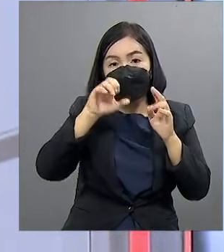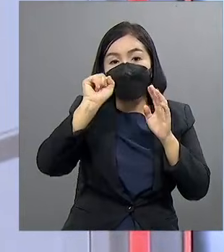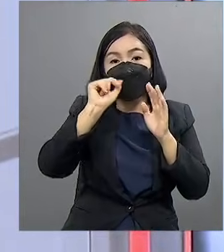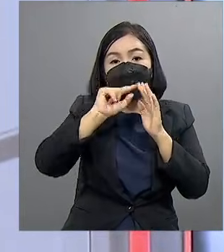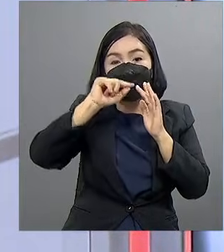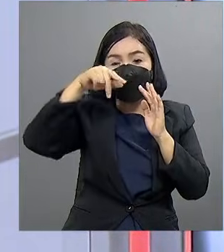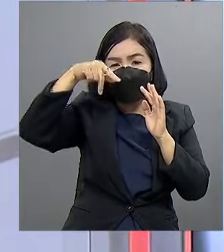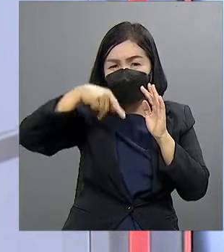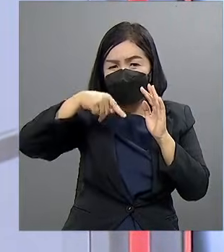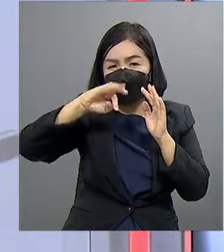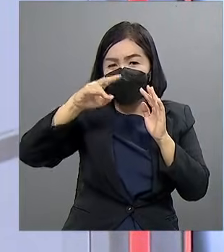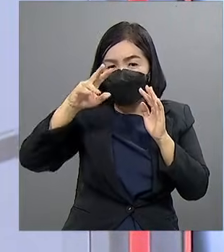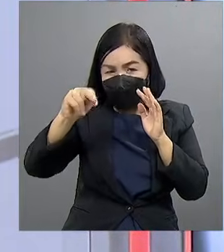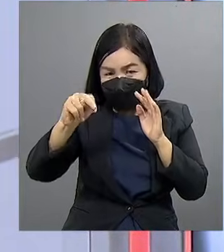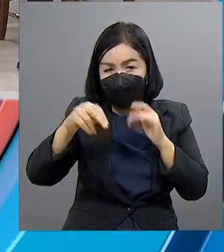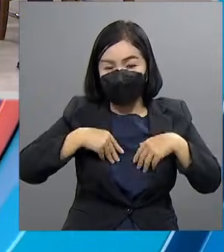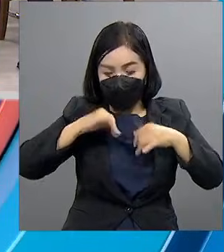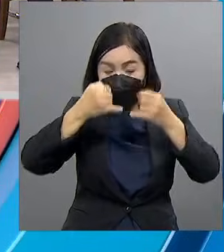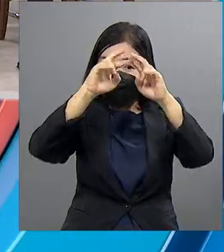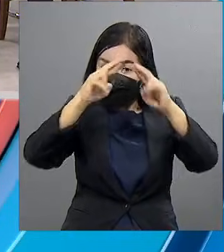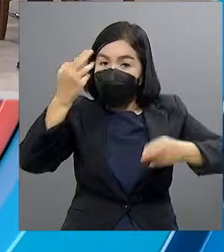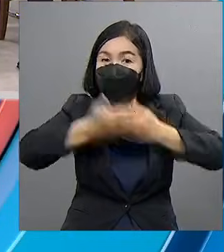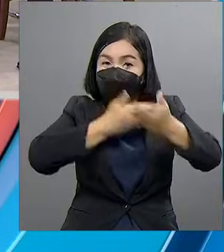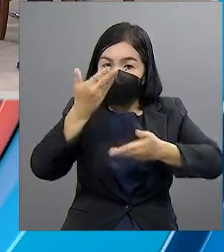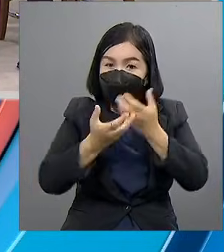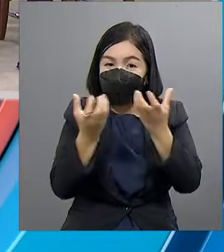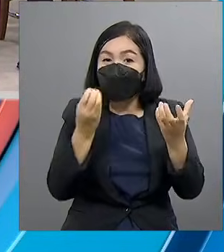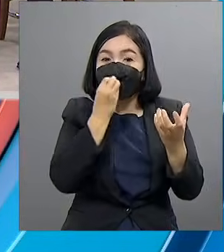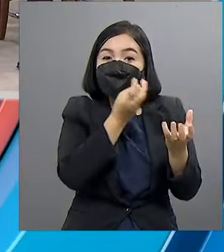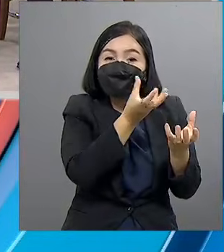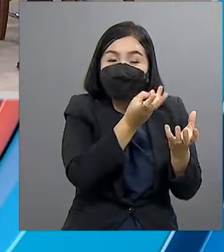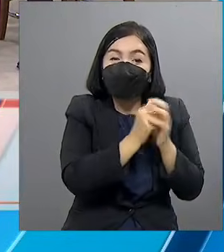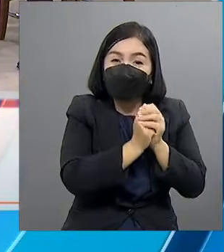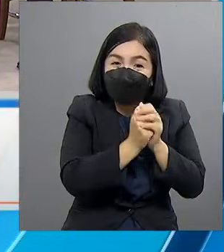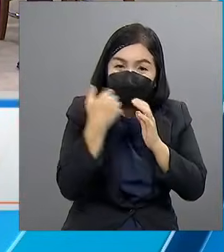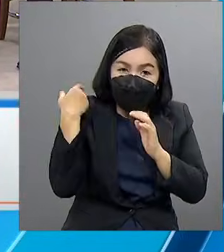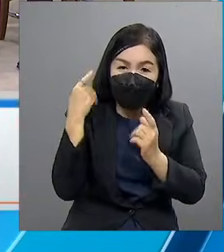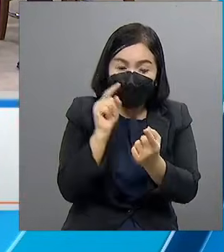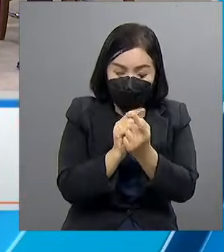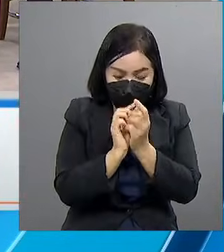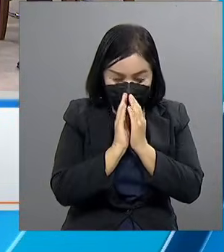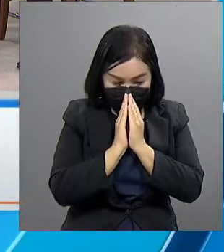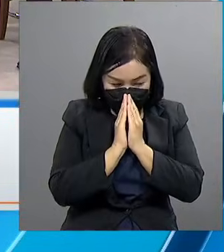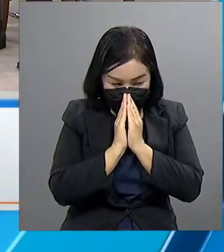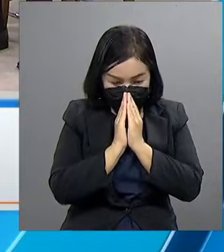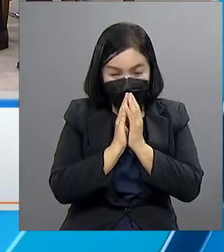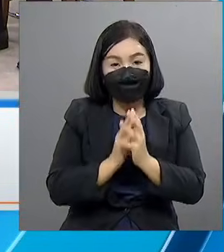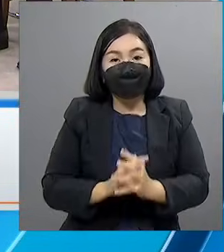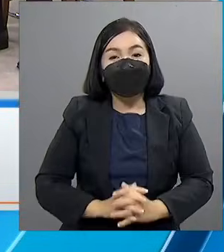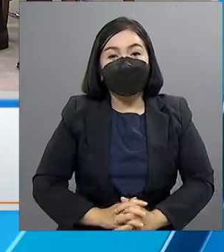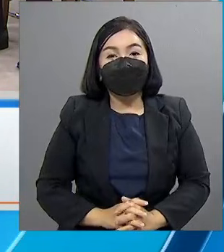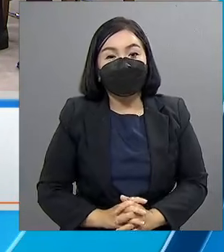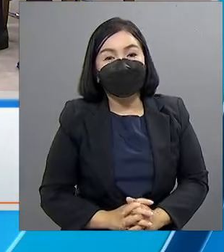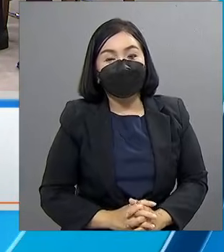คุณแปมนะครับเจ้าของร้านบ้าจ่างของเราในวันนี้ครับสวัสดีครับคุณแปมครับ สวัสดีครับ สวัสดีค่ะโอ้โ